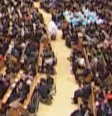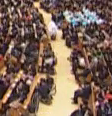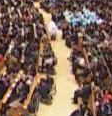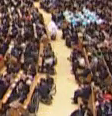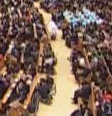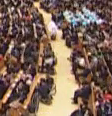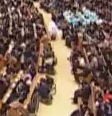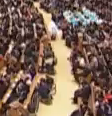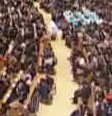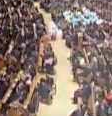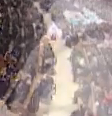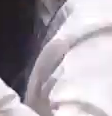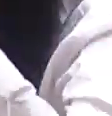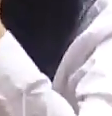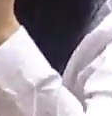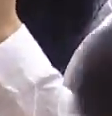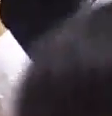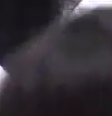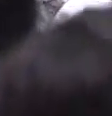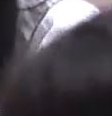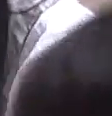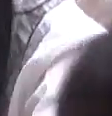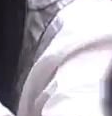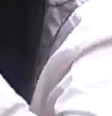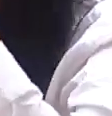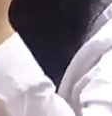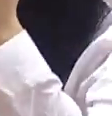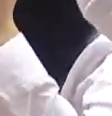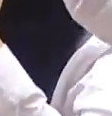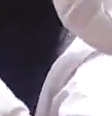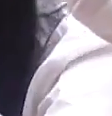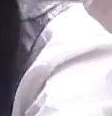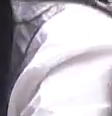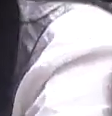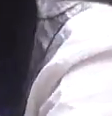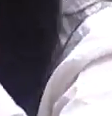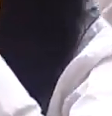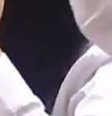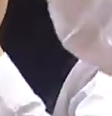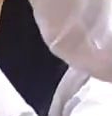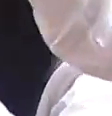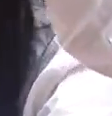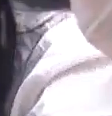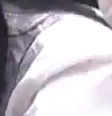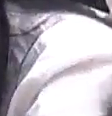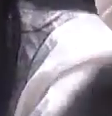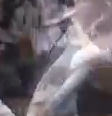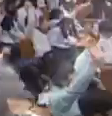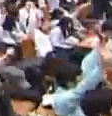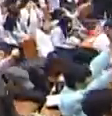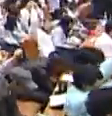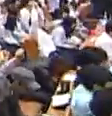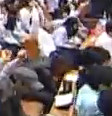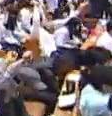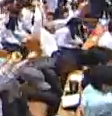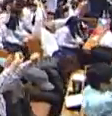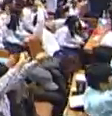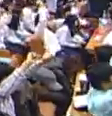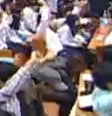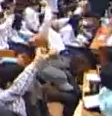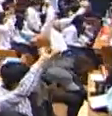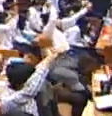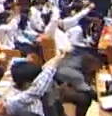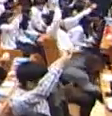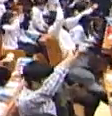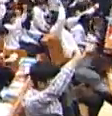매일매일 잠수당하며 그렇게 살았던 나의 믿음 주님 용서하여 주이사 이제 예수의 몸으로 확증한